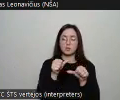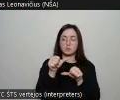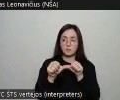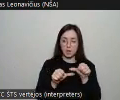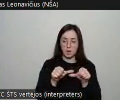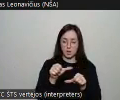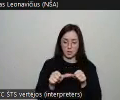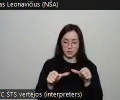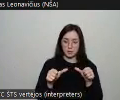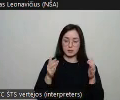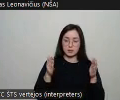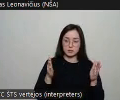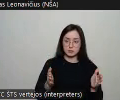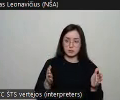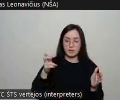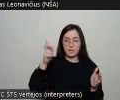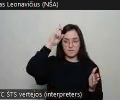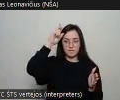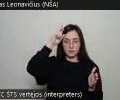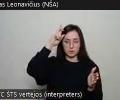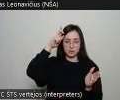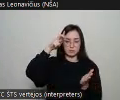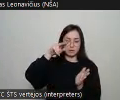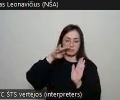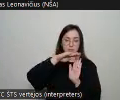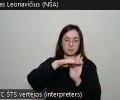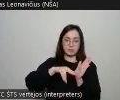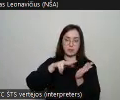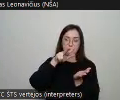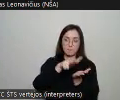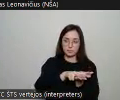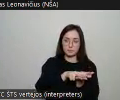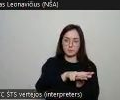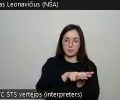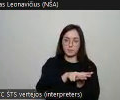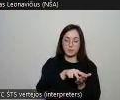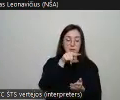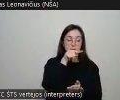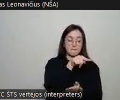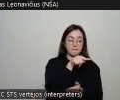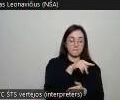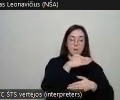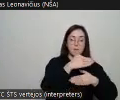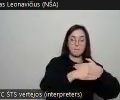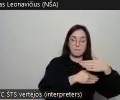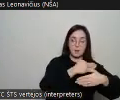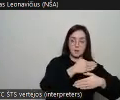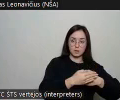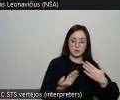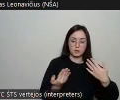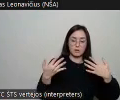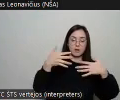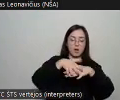vyriausybės lygių priimti nutarimai, kad būtent šitas metodas turi būti kartu griežtai